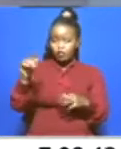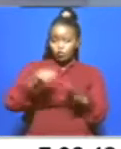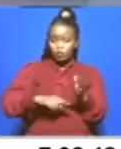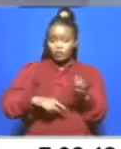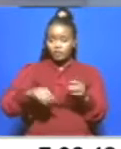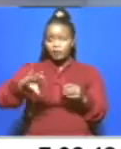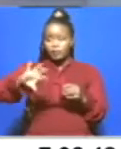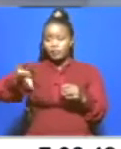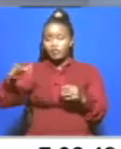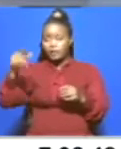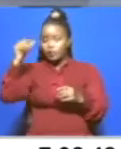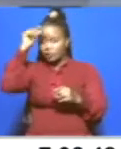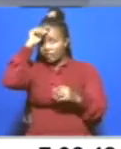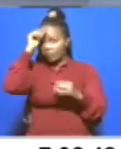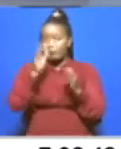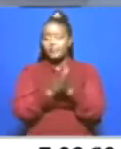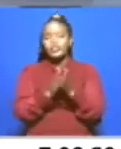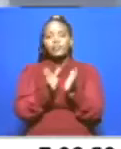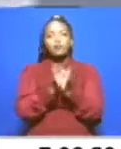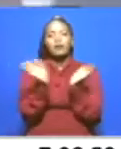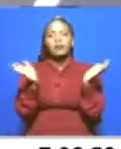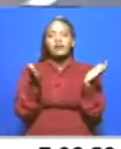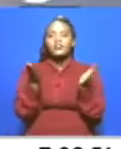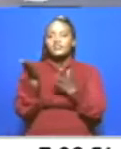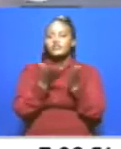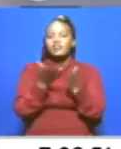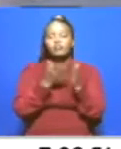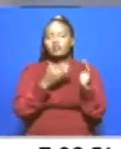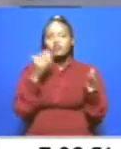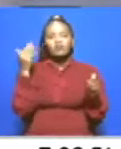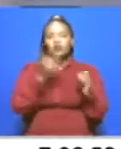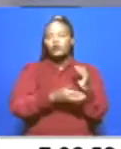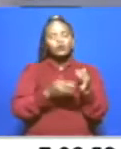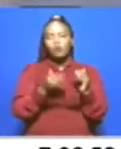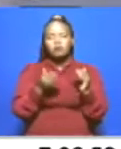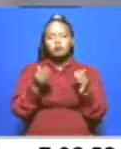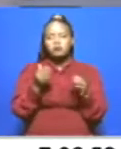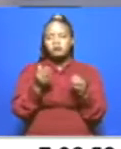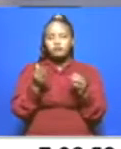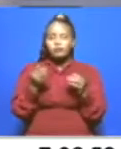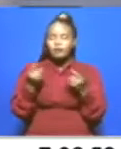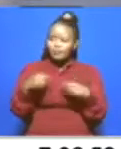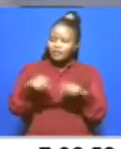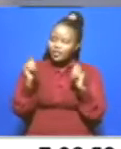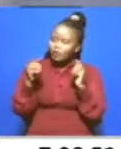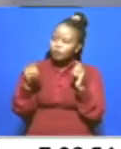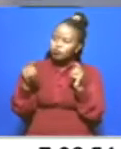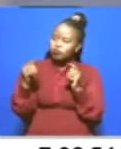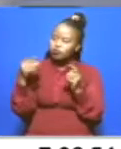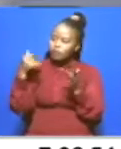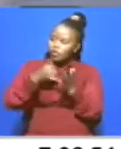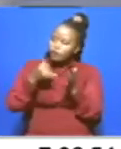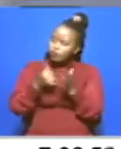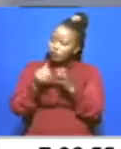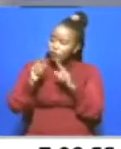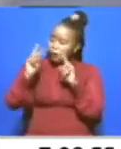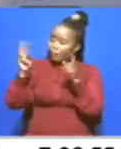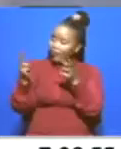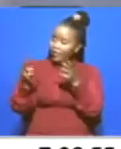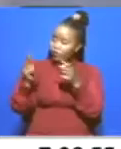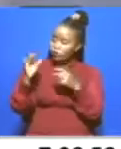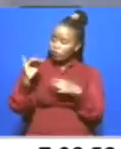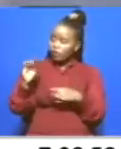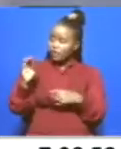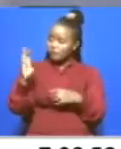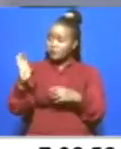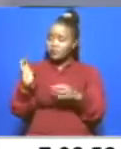na maafisa utumishi wa umma kukoma kuingilia shughuli za tume huru ya uchaguzi na mipaka IEBC katika maandalizi yake ya uchaguzi mkuu